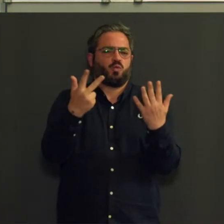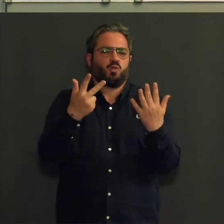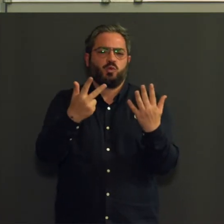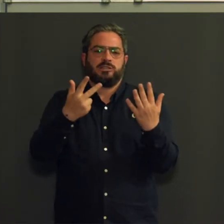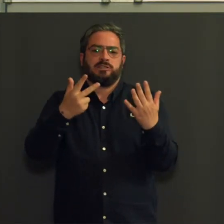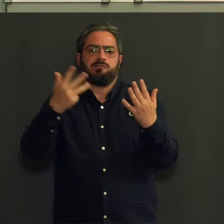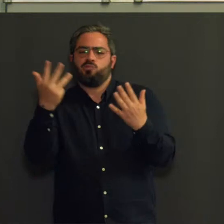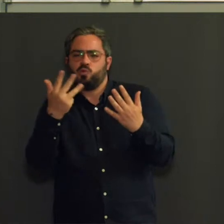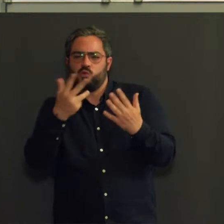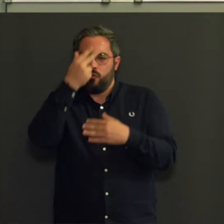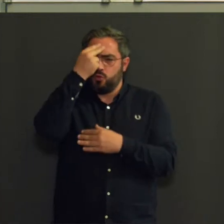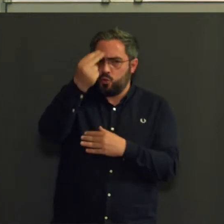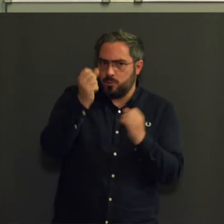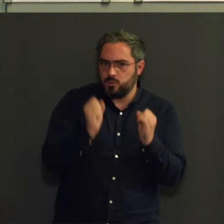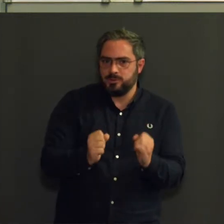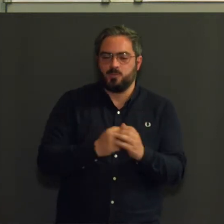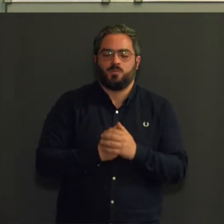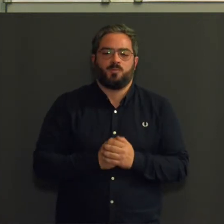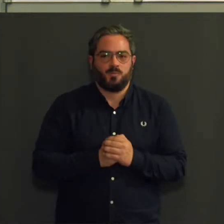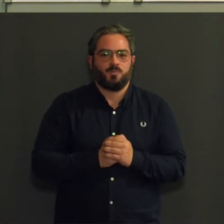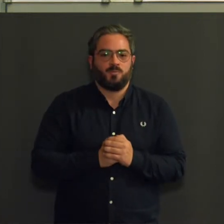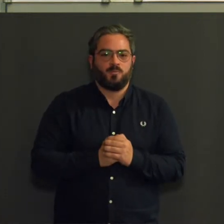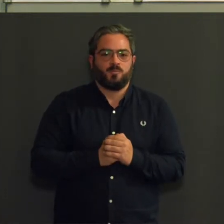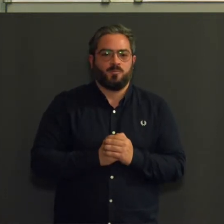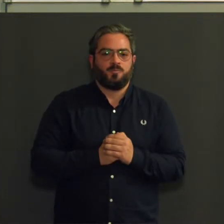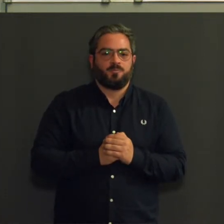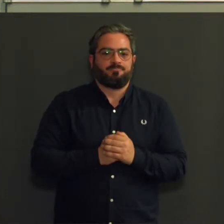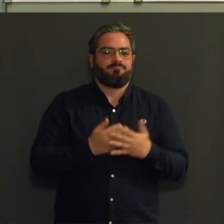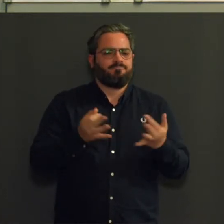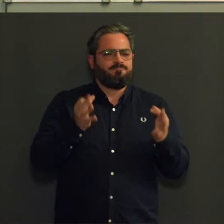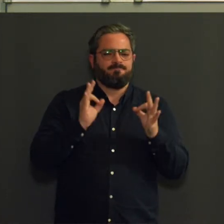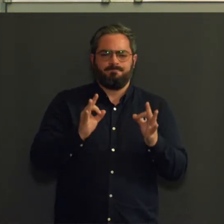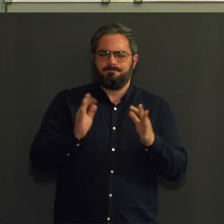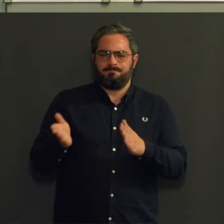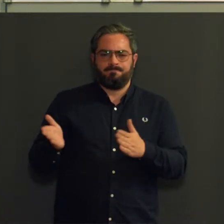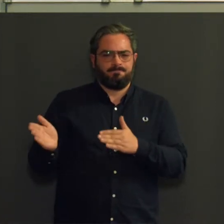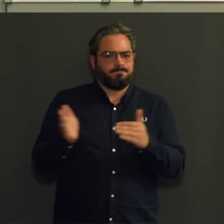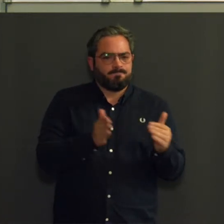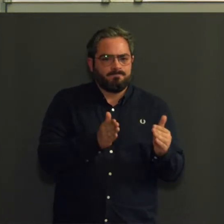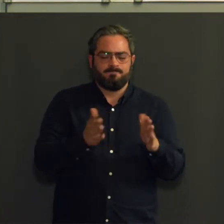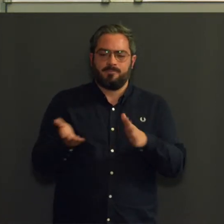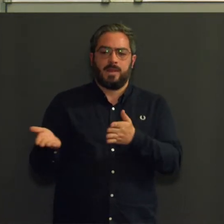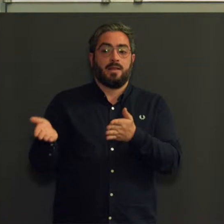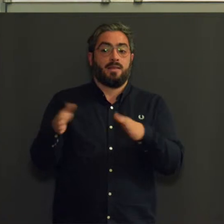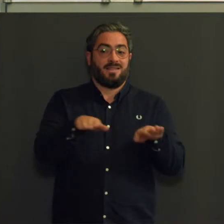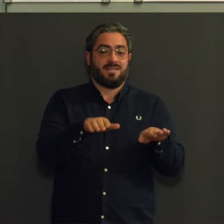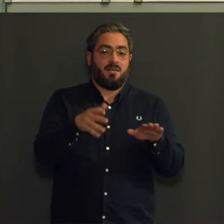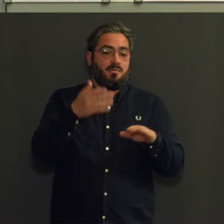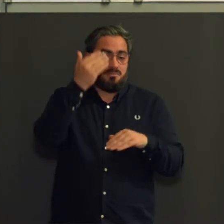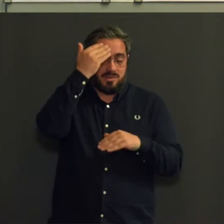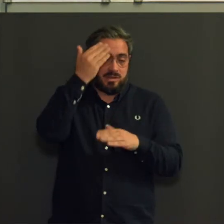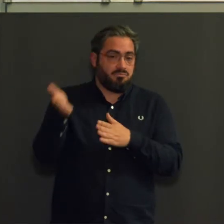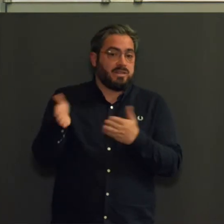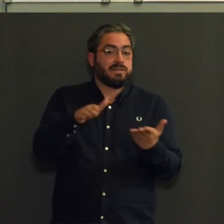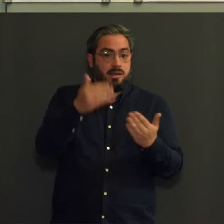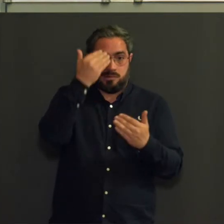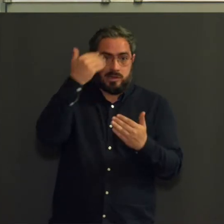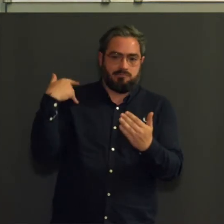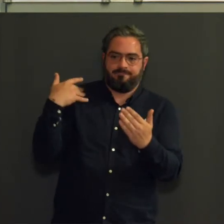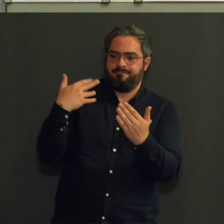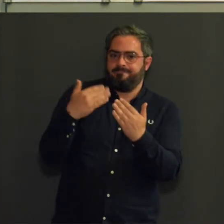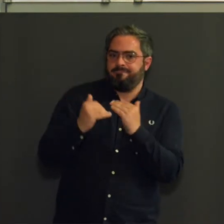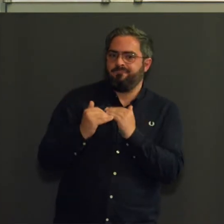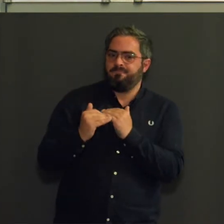ou le 9 juin. Au niveau des décès, on sait qu'ils ont stagné sur un plateau pendant assez